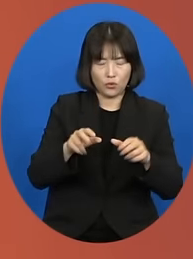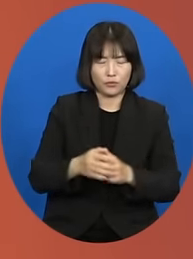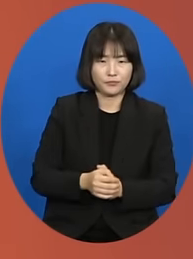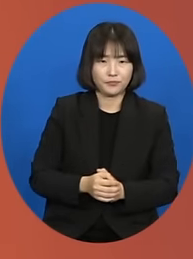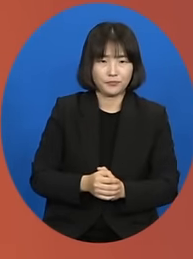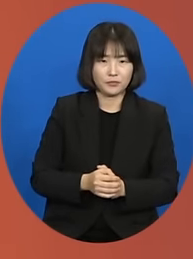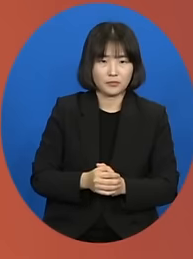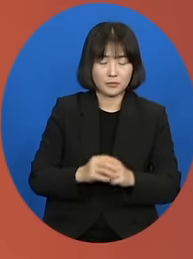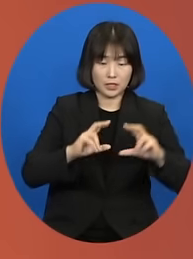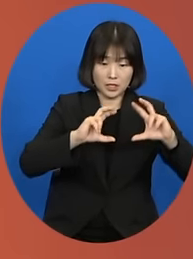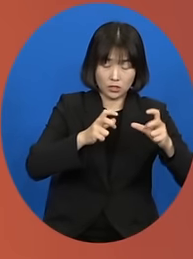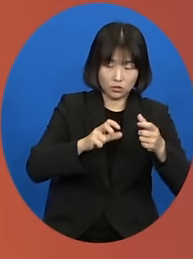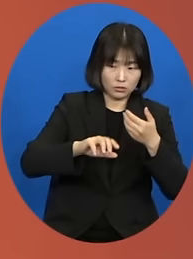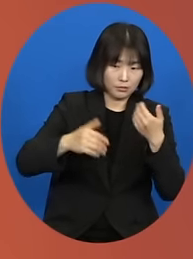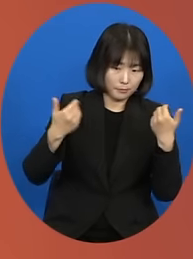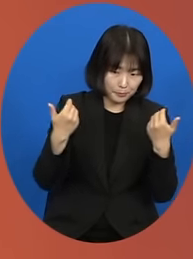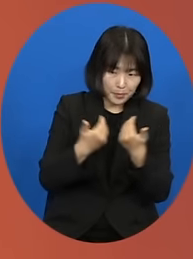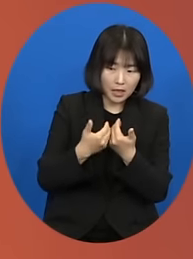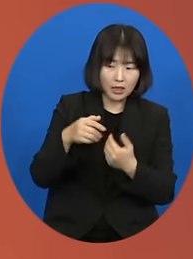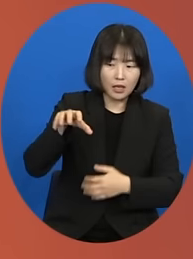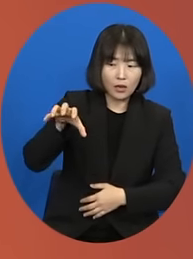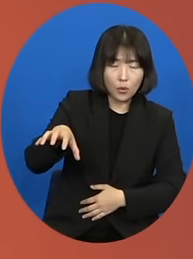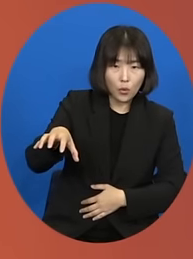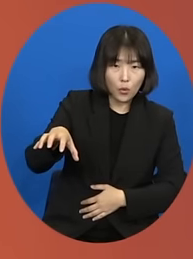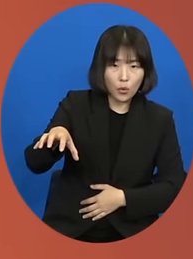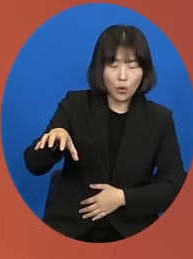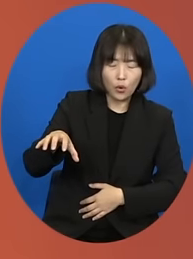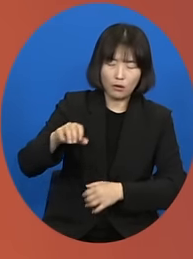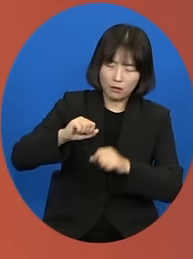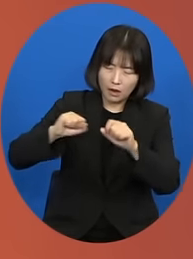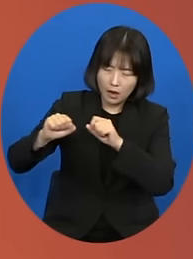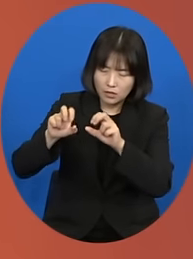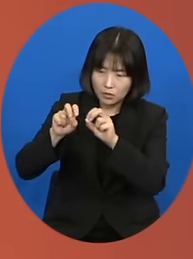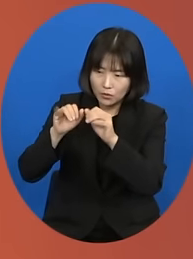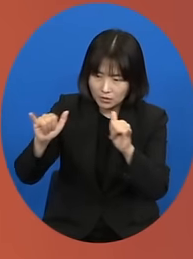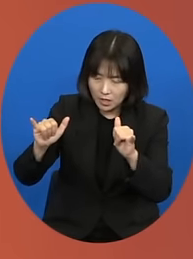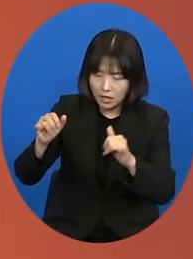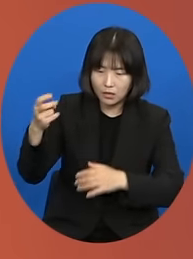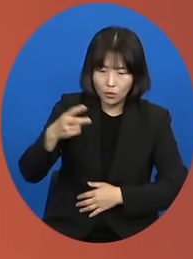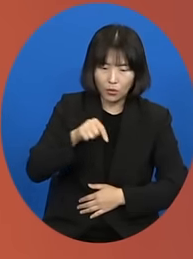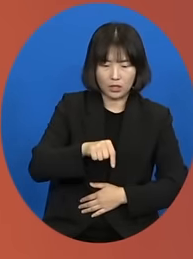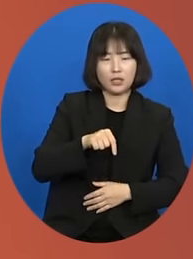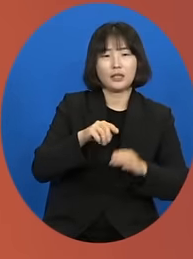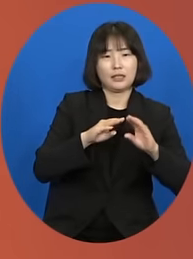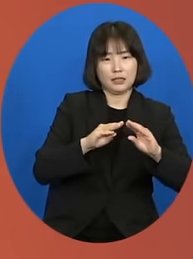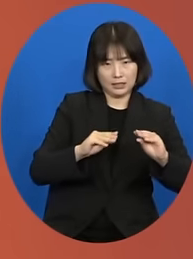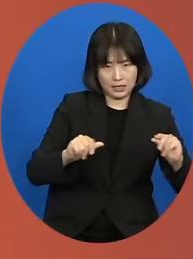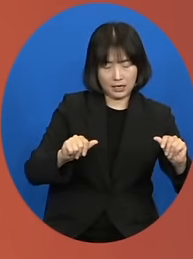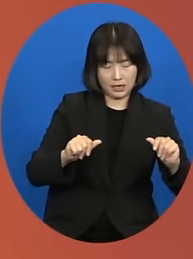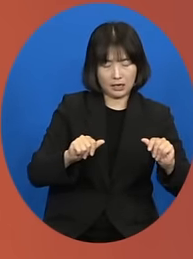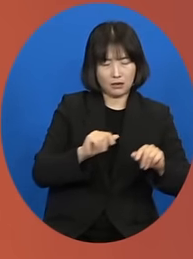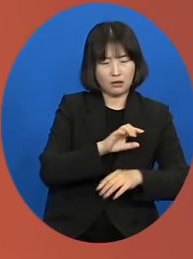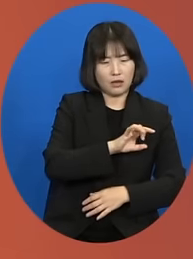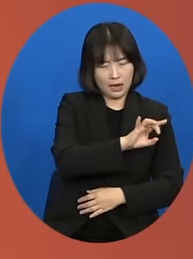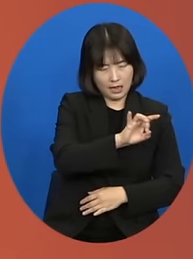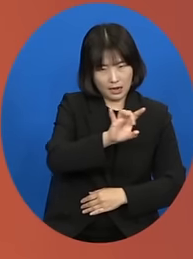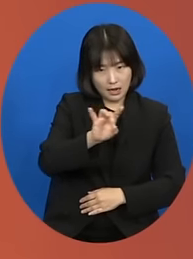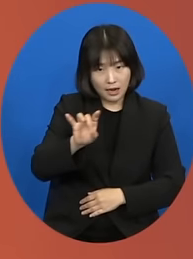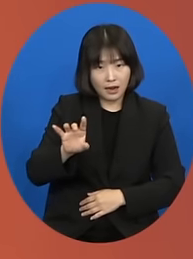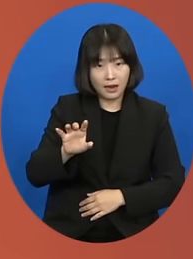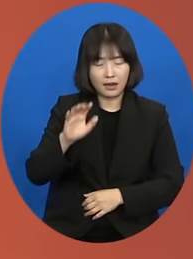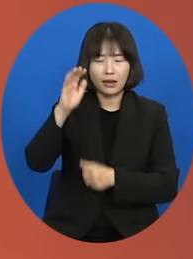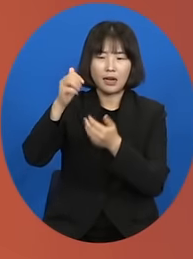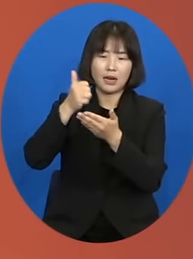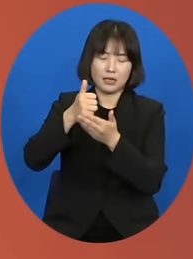먼 오지에 가서 활동하고 있는 선교사들뿐만이 아니라 이 땅에서 우리 한 사람 한 사람이 하나님의